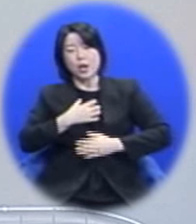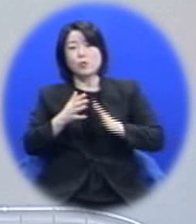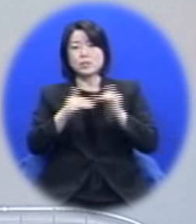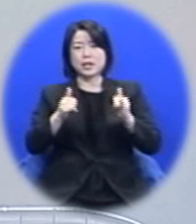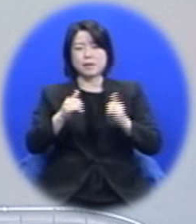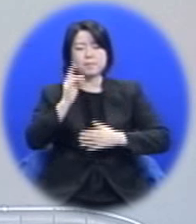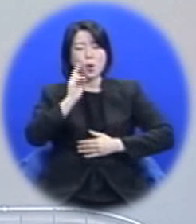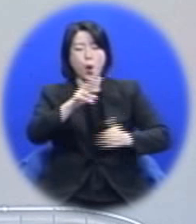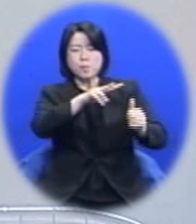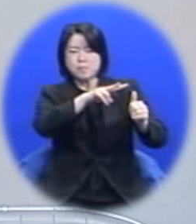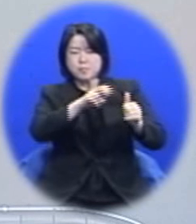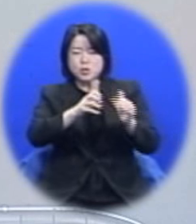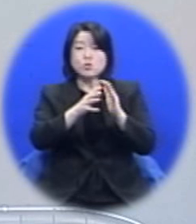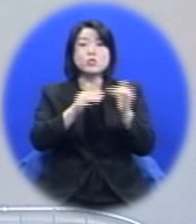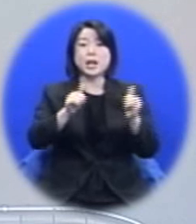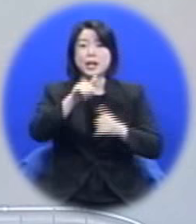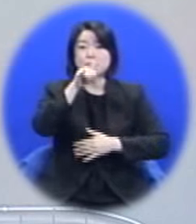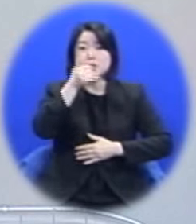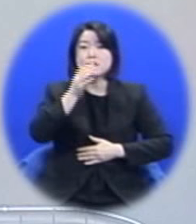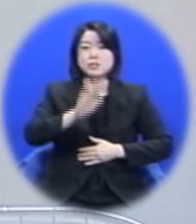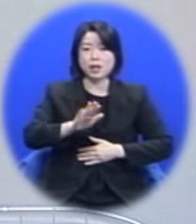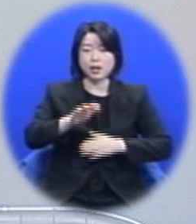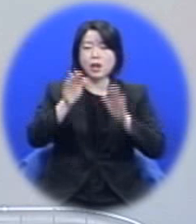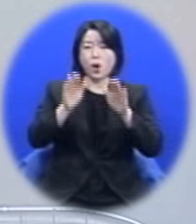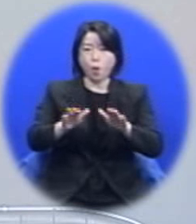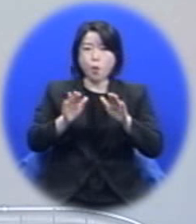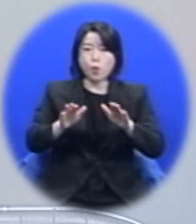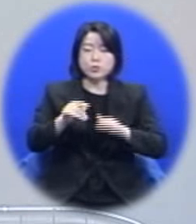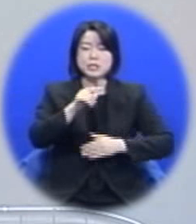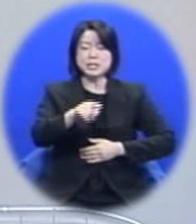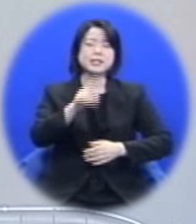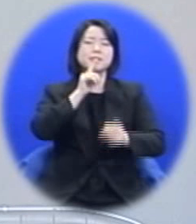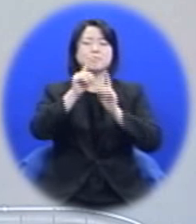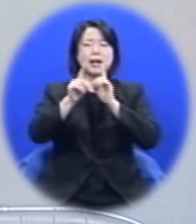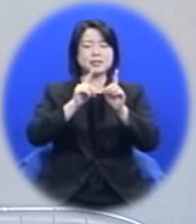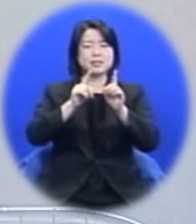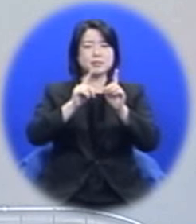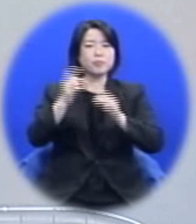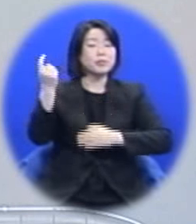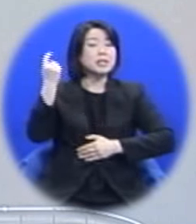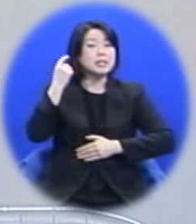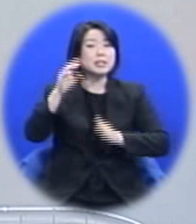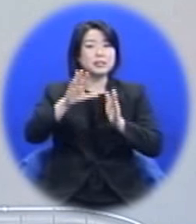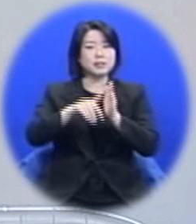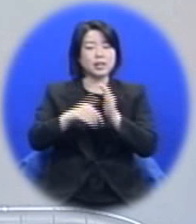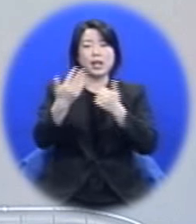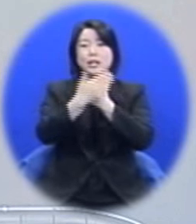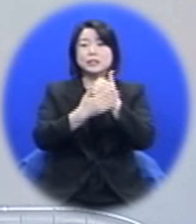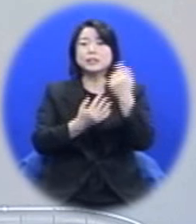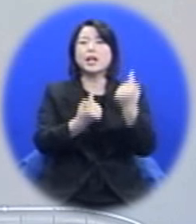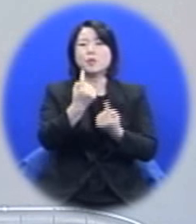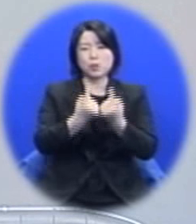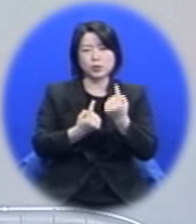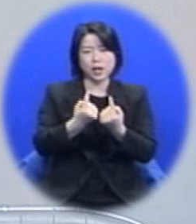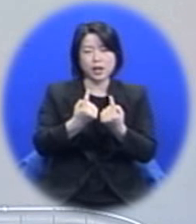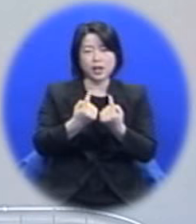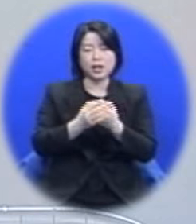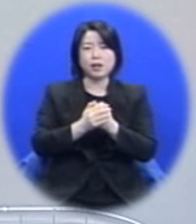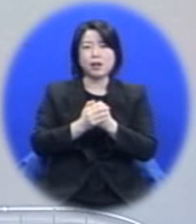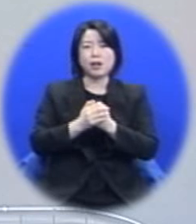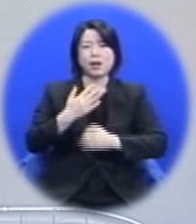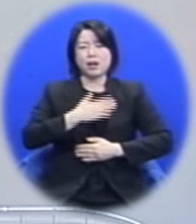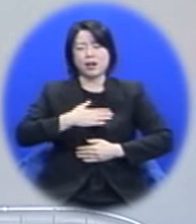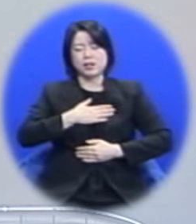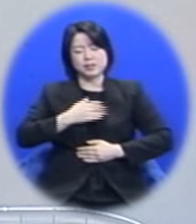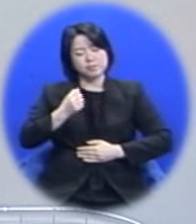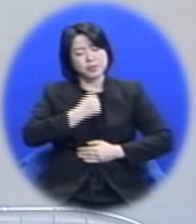너무 미운 사람이 있는데 오늘 이 말씀을 들을 때 은혜가 되기보다는